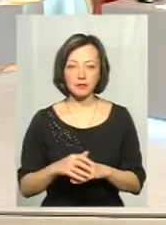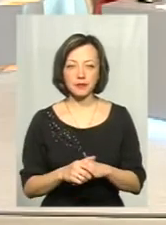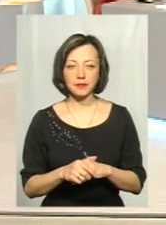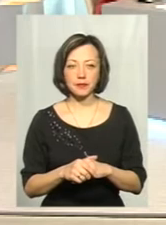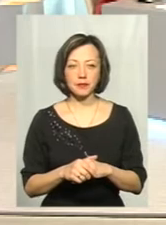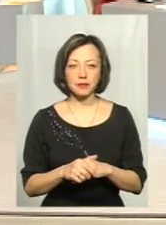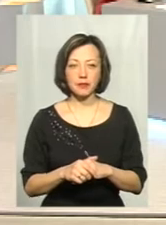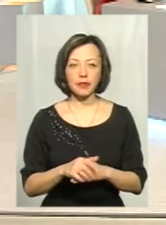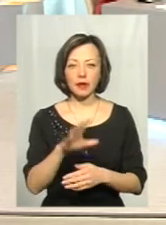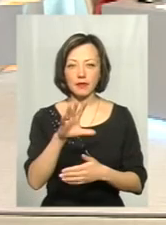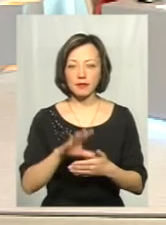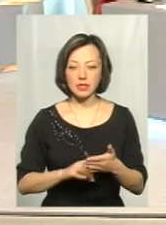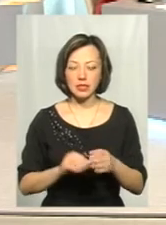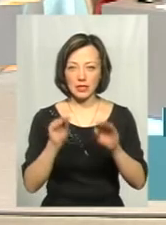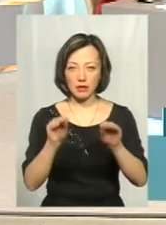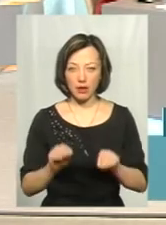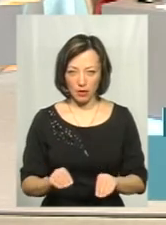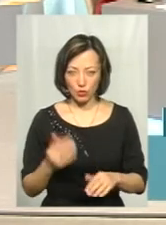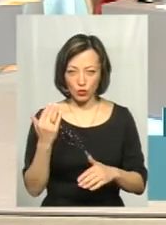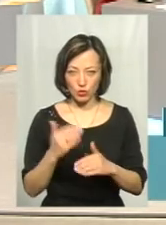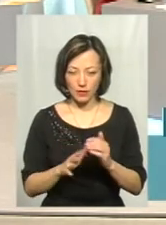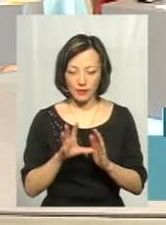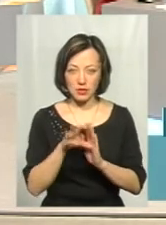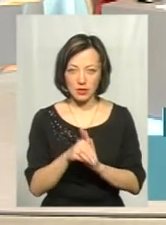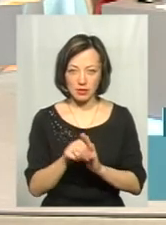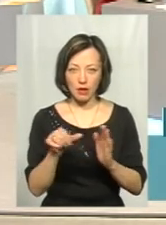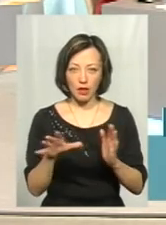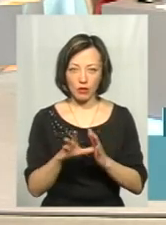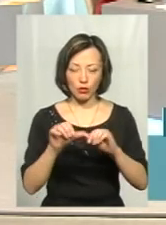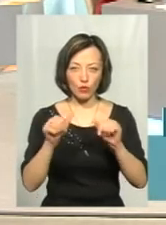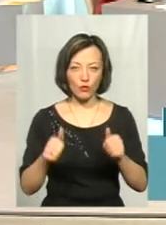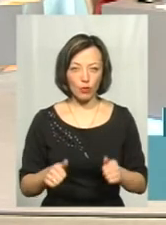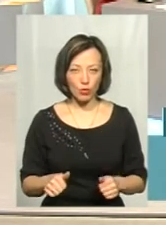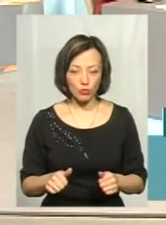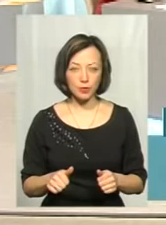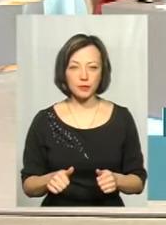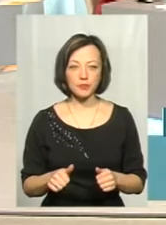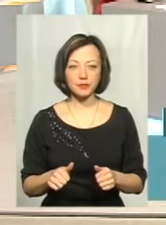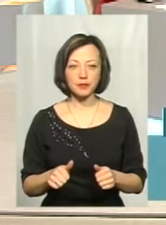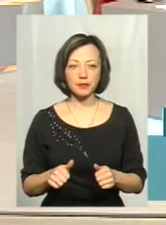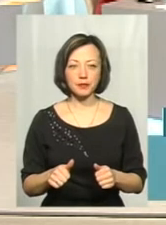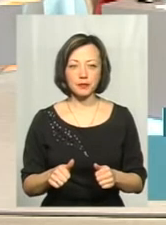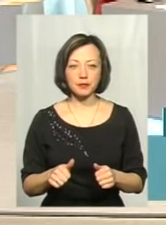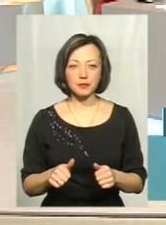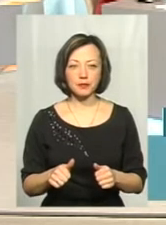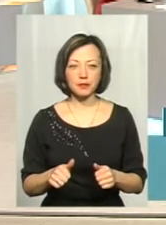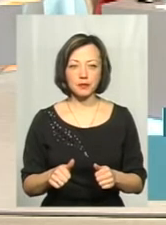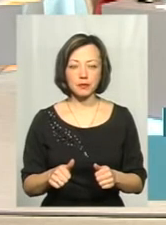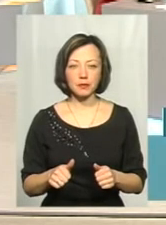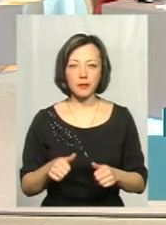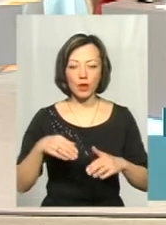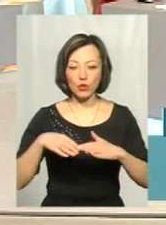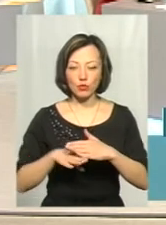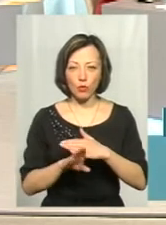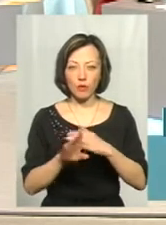Далі всі дані внеслися в декларацію, яка буде в електронному вигляді, і надалі, значить, роздруковується